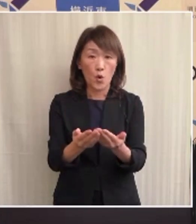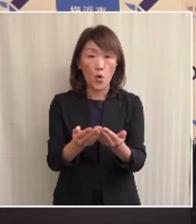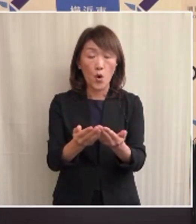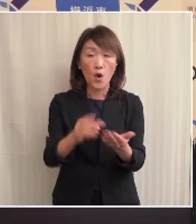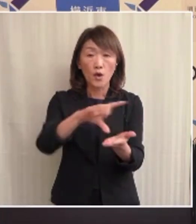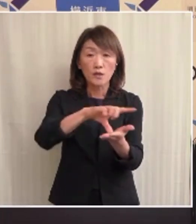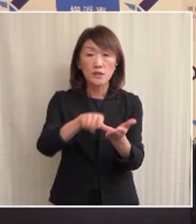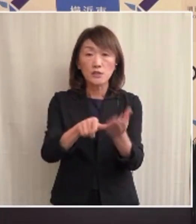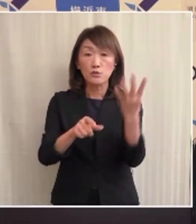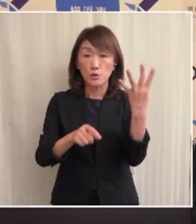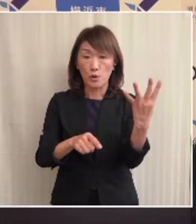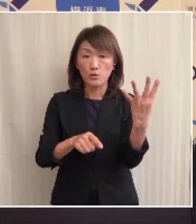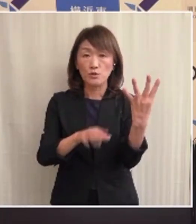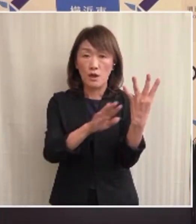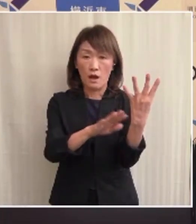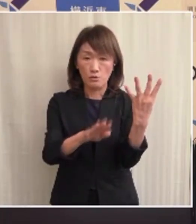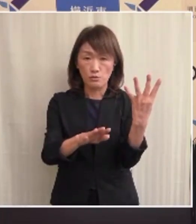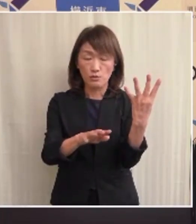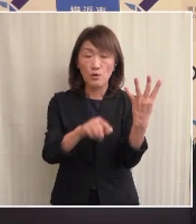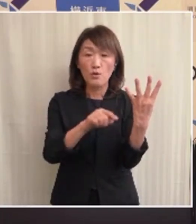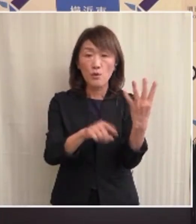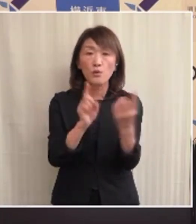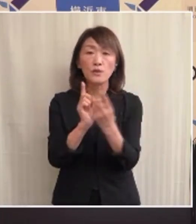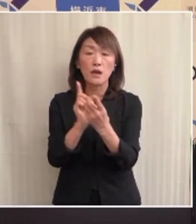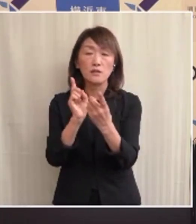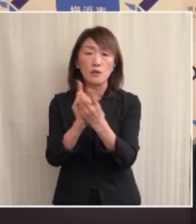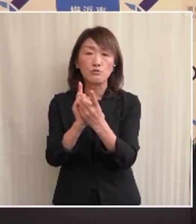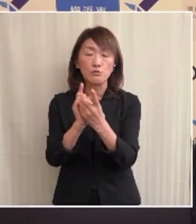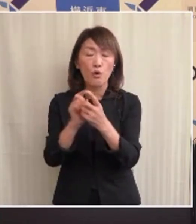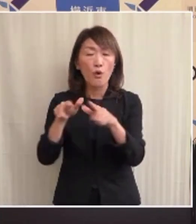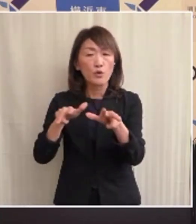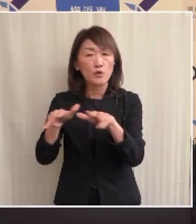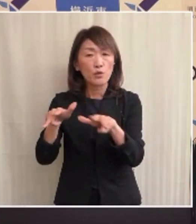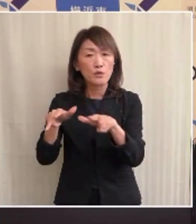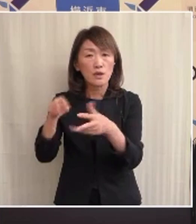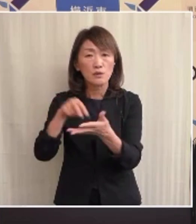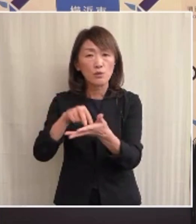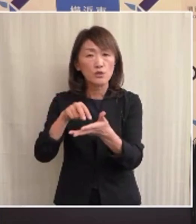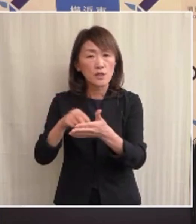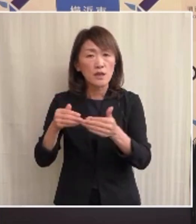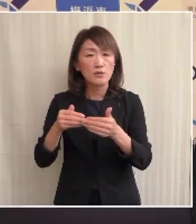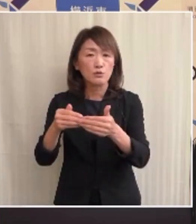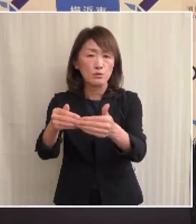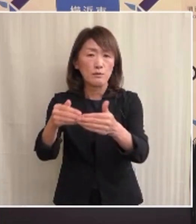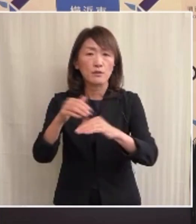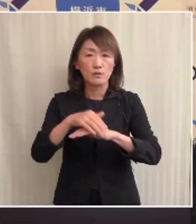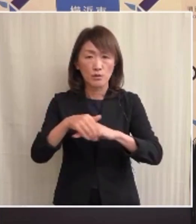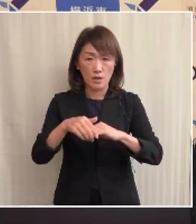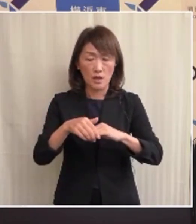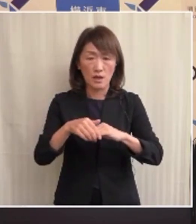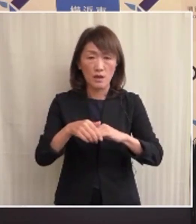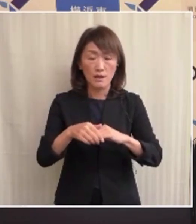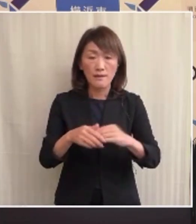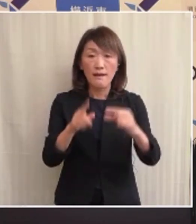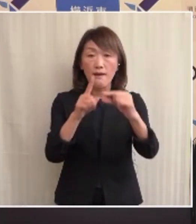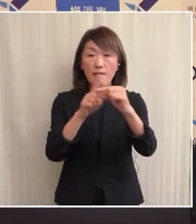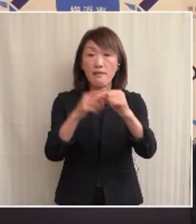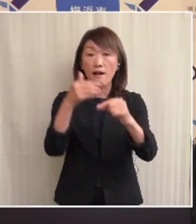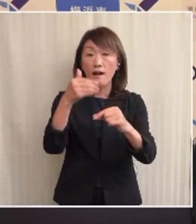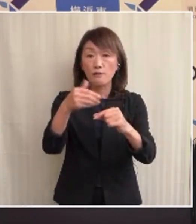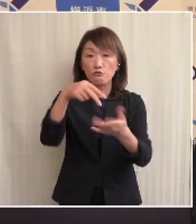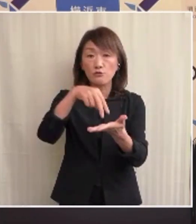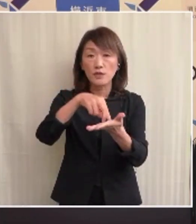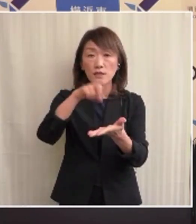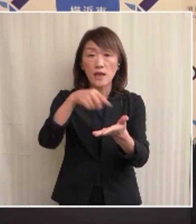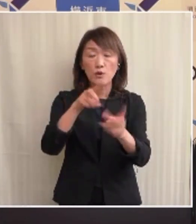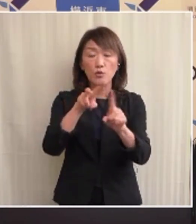の地区でこの対策を行政として前向きに進めます。で、その中区の立野小